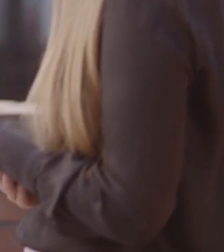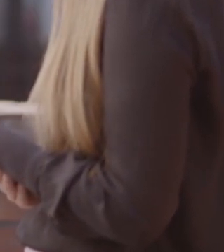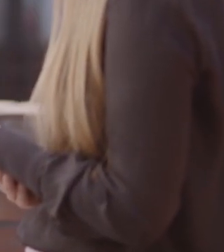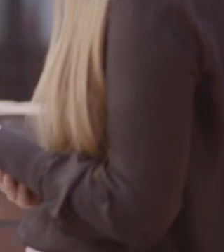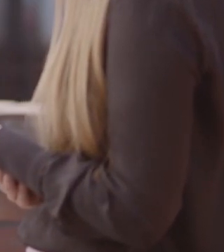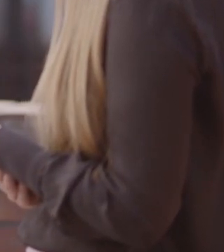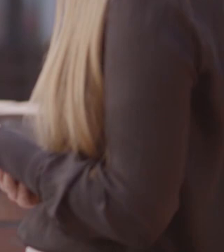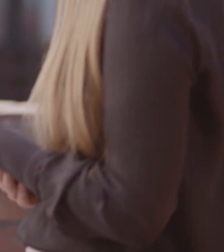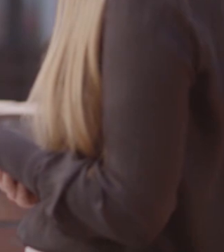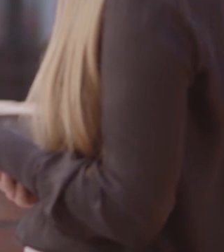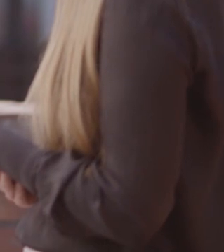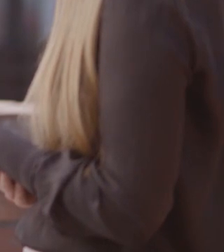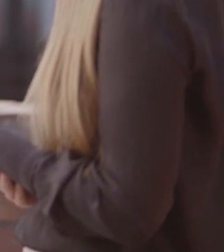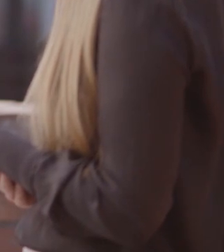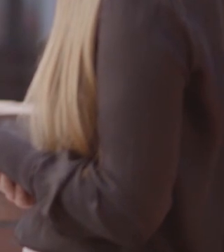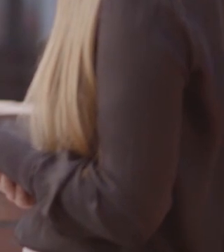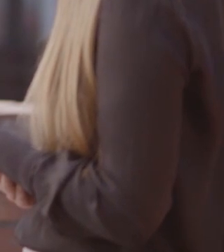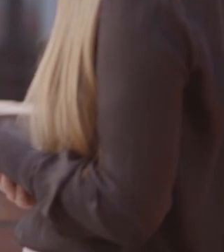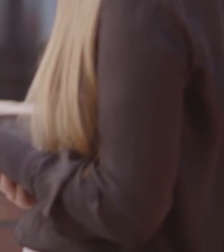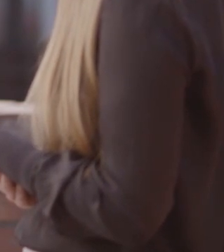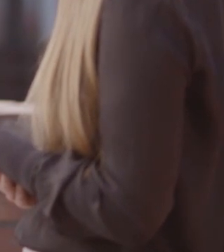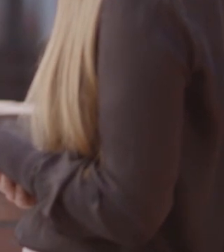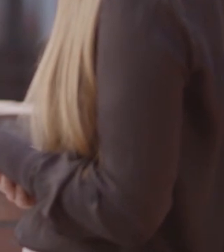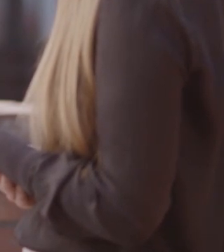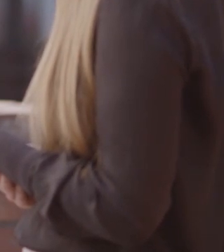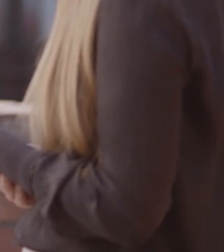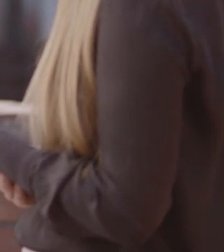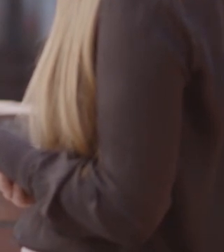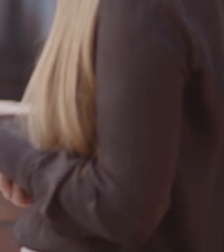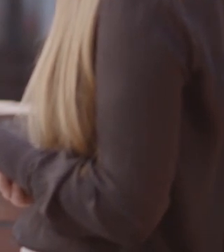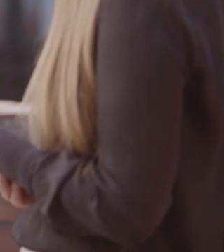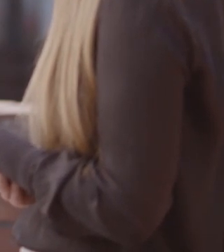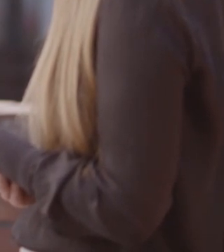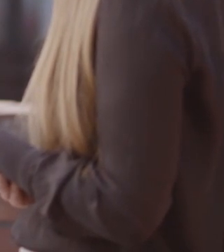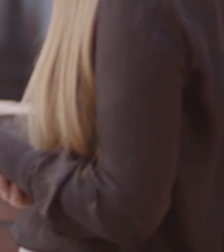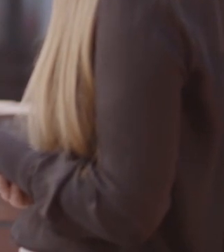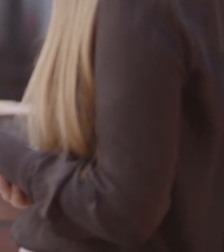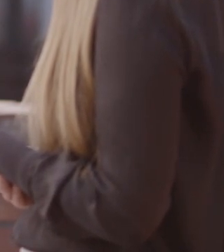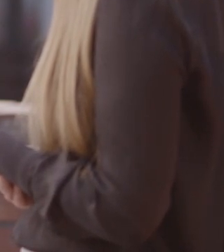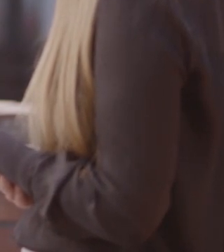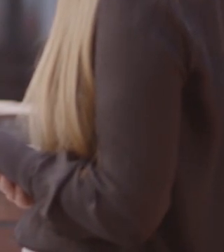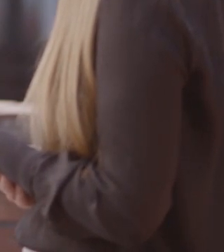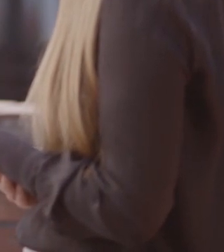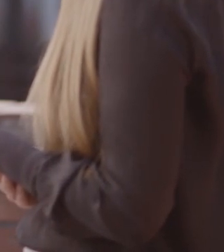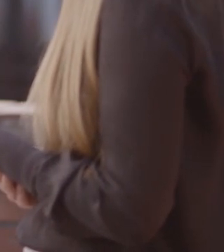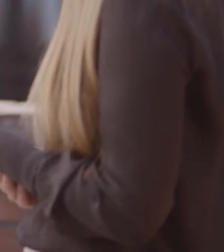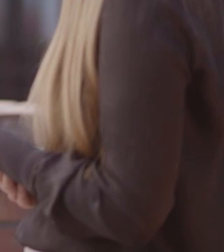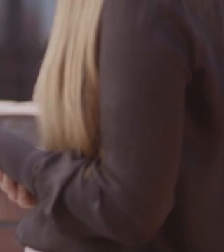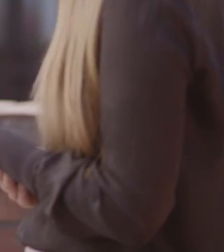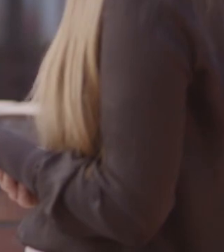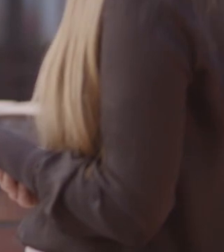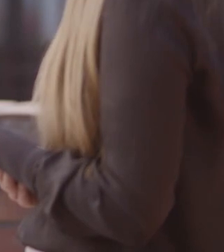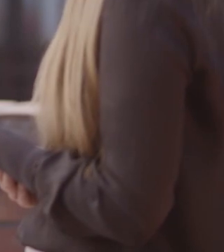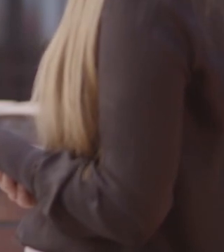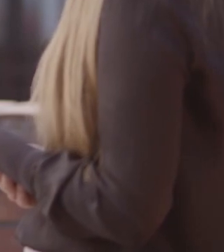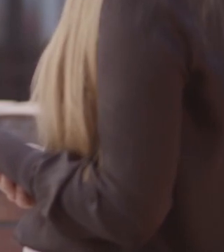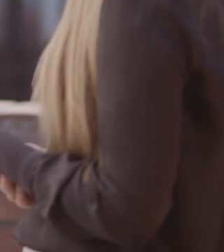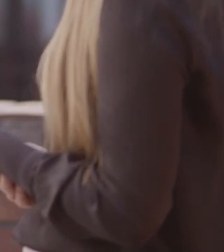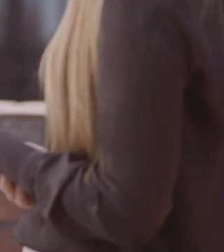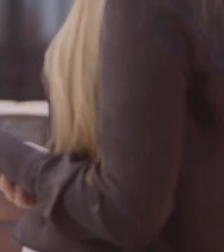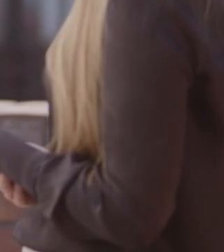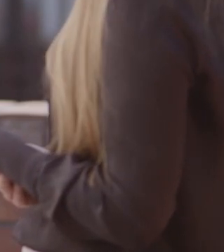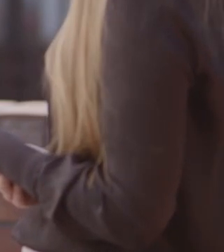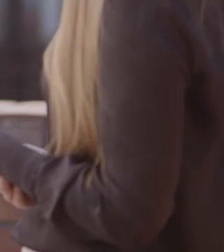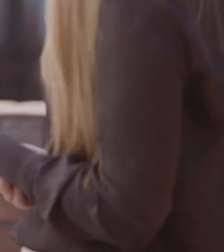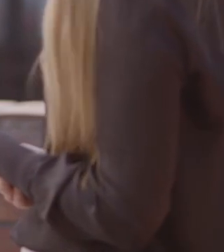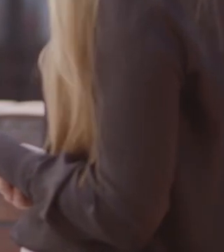dla osób niepełnosprawnych, stypendium socjalnego, stypendium rektora oraz zapomogi studenckiej. W każdym przypadku student, aby